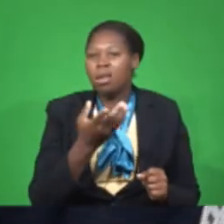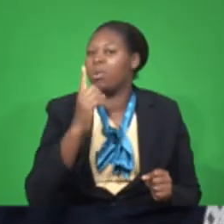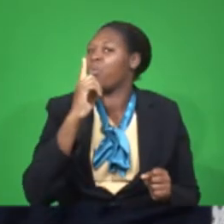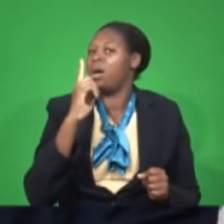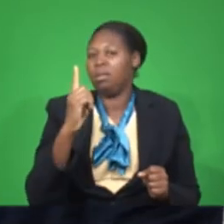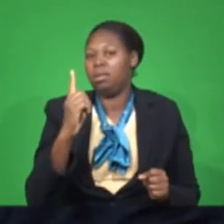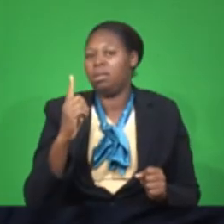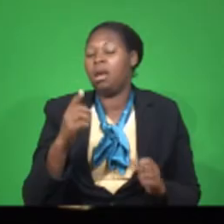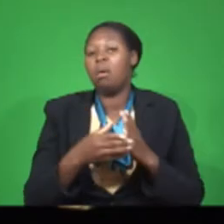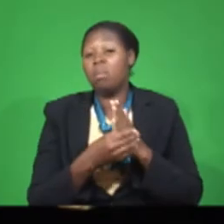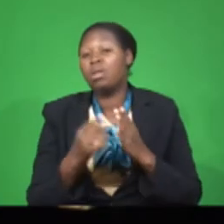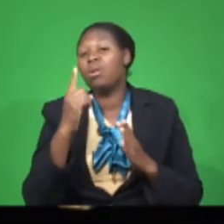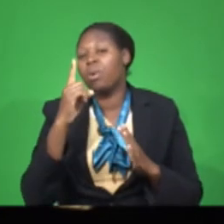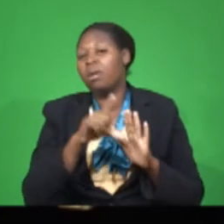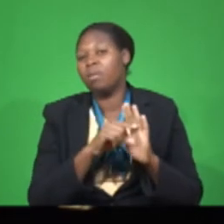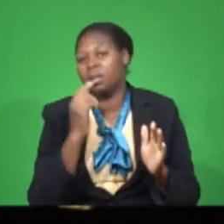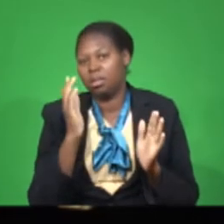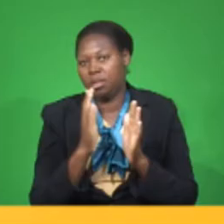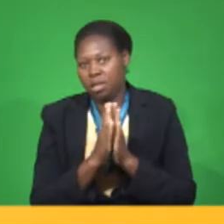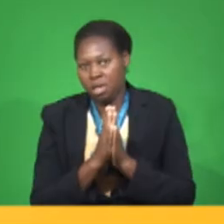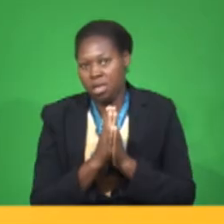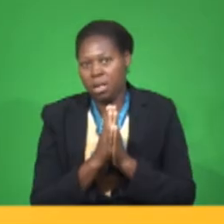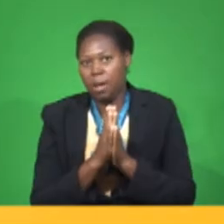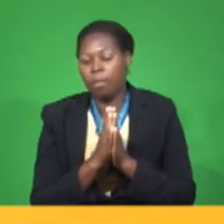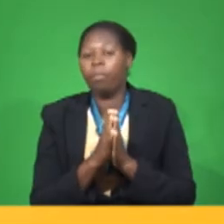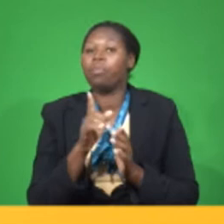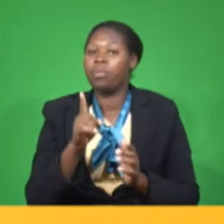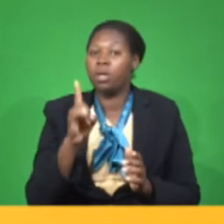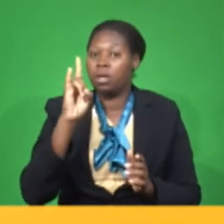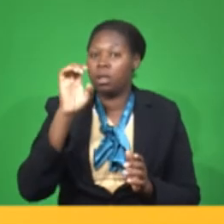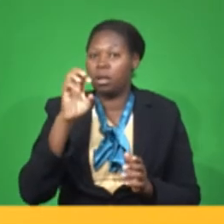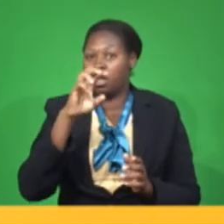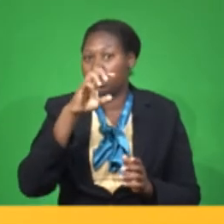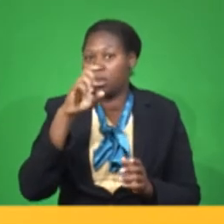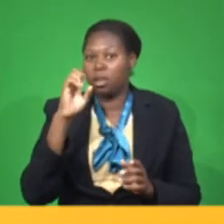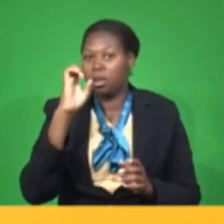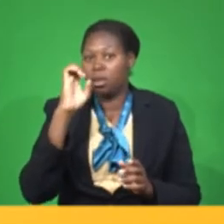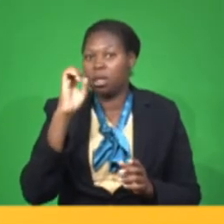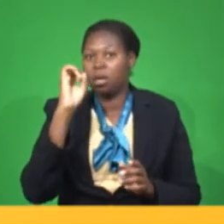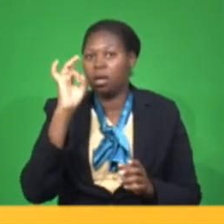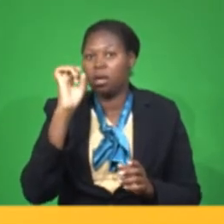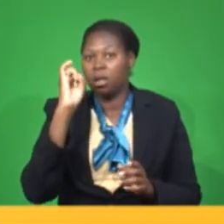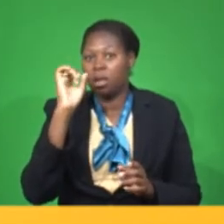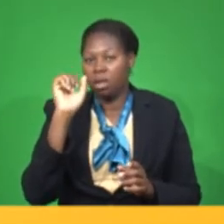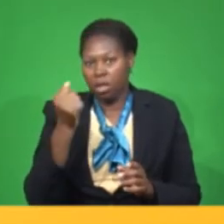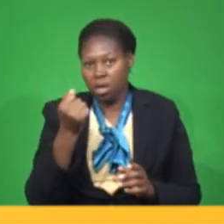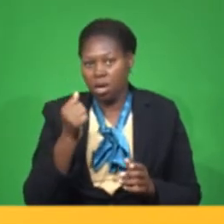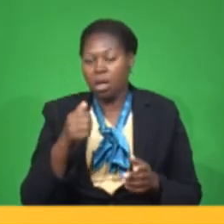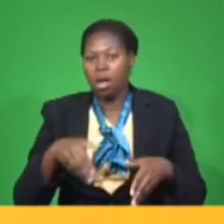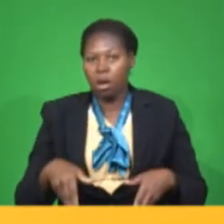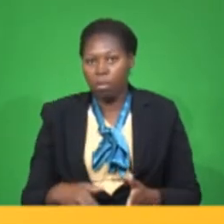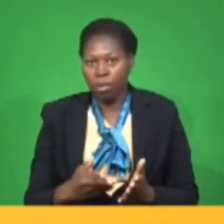Matthew 1 verse 10. Right. Ezekia akabereka Manasa. Manasa akabereka